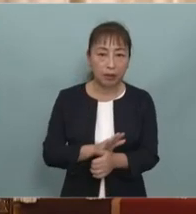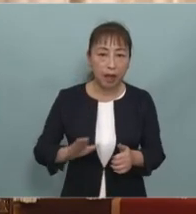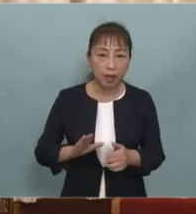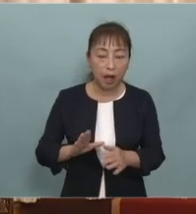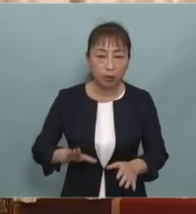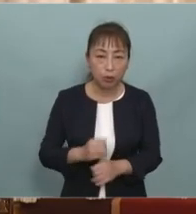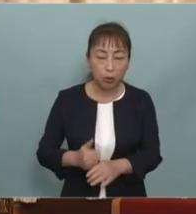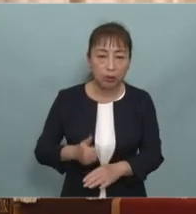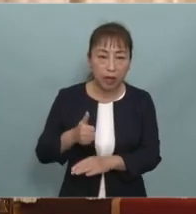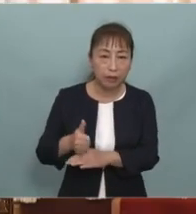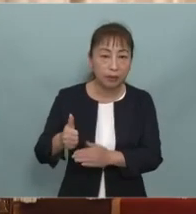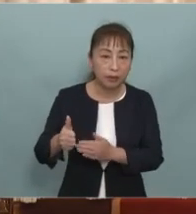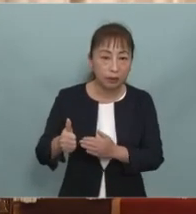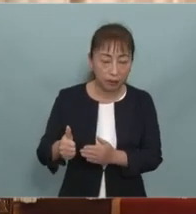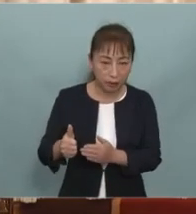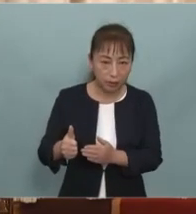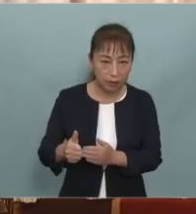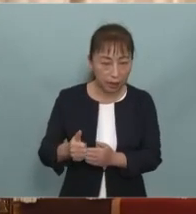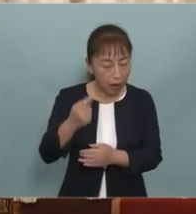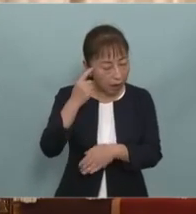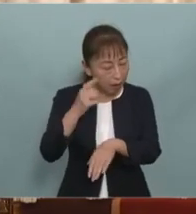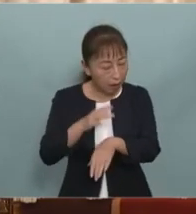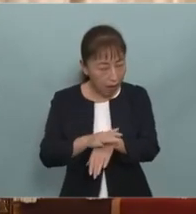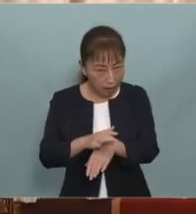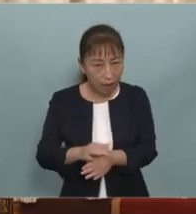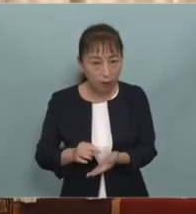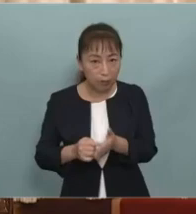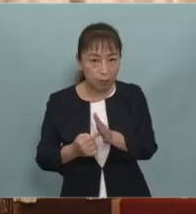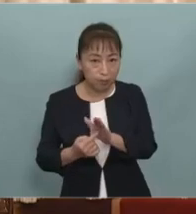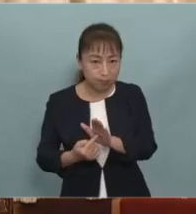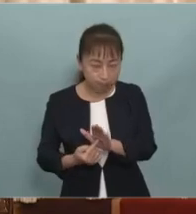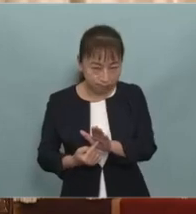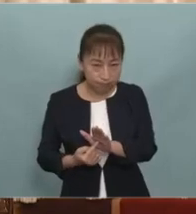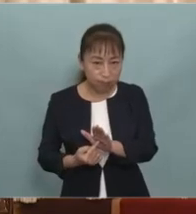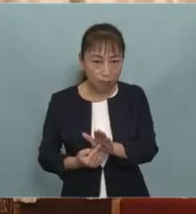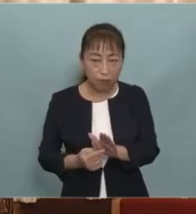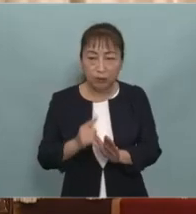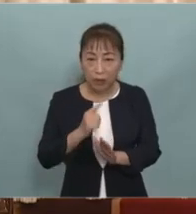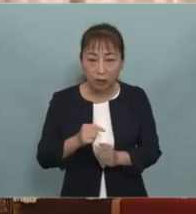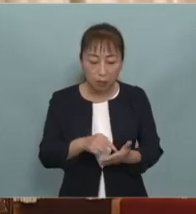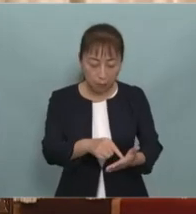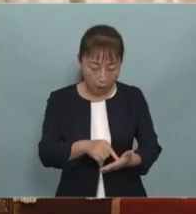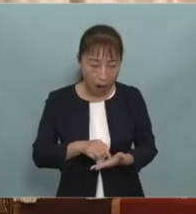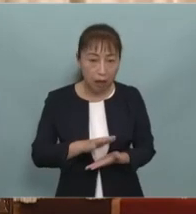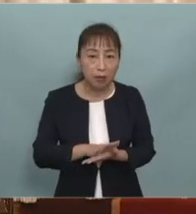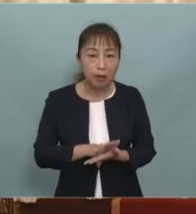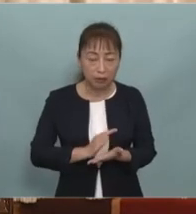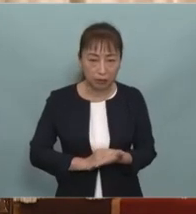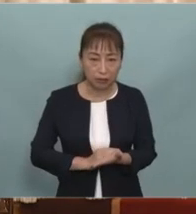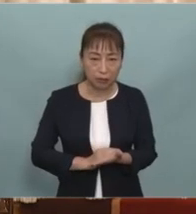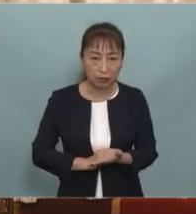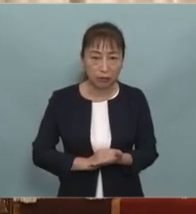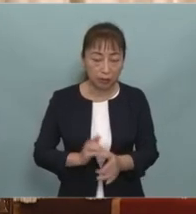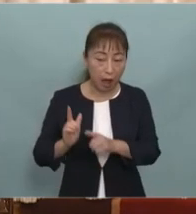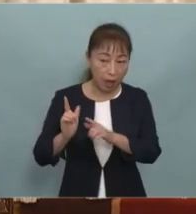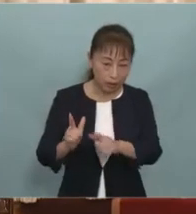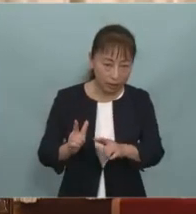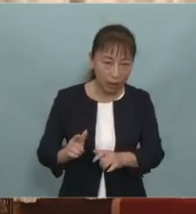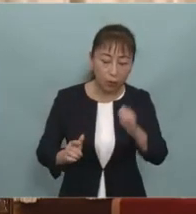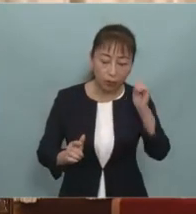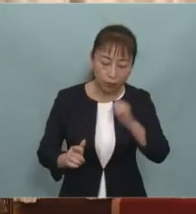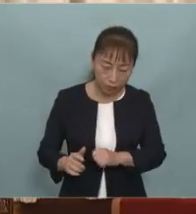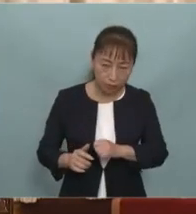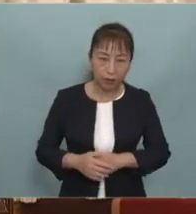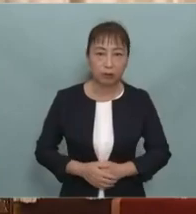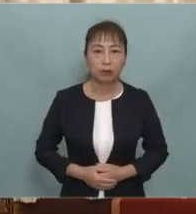大臣から初心について発言を求められてますこれより発言を許し